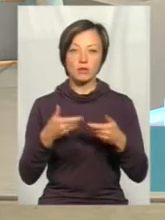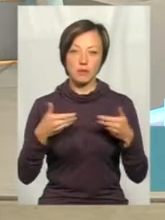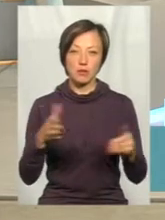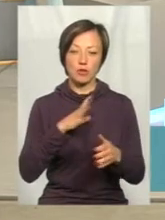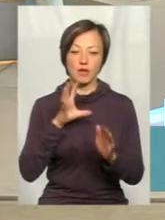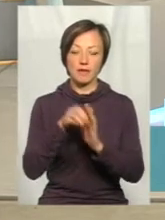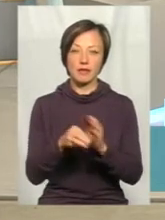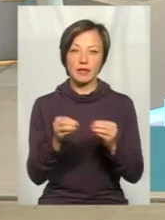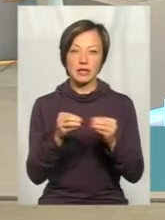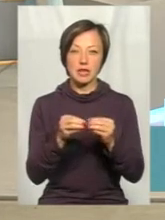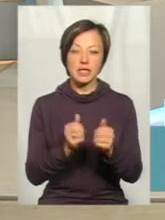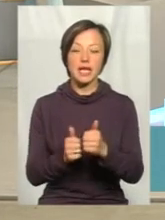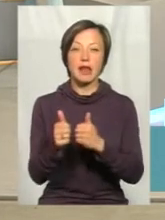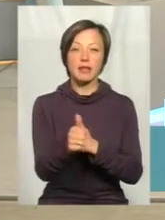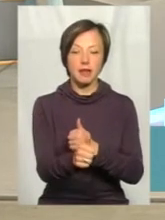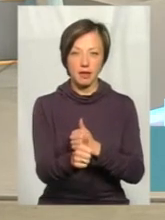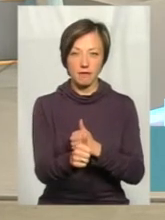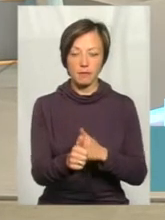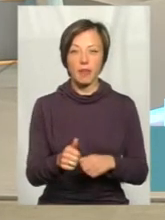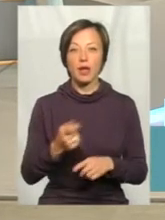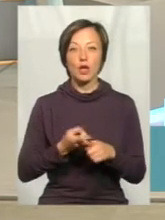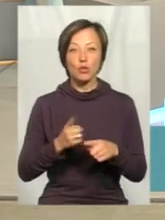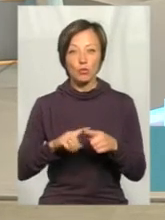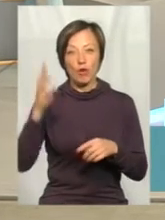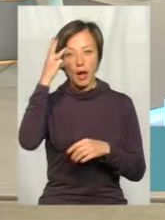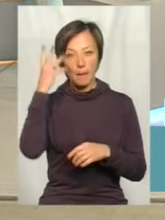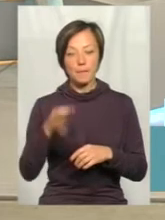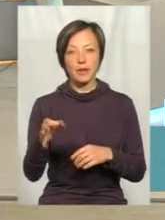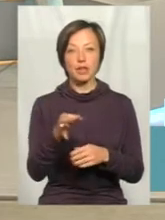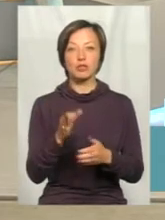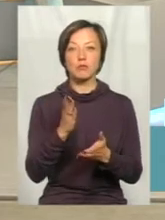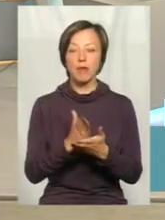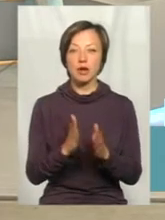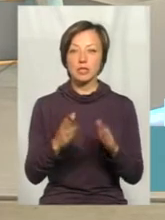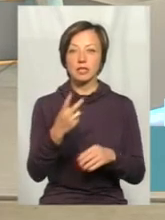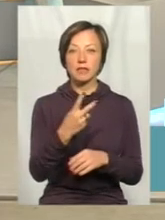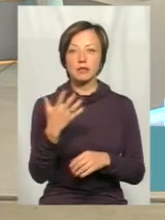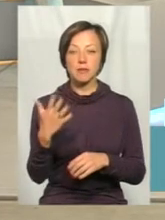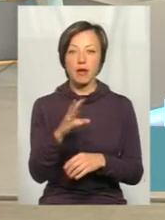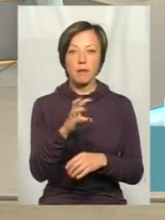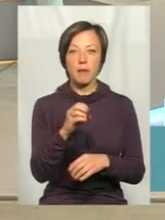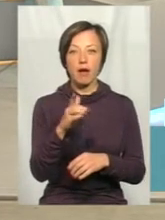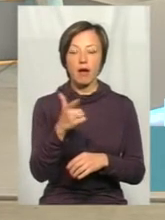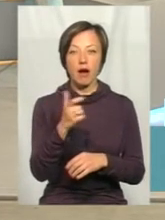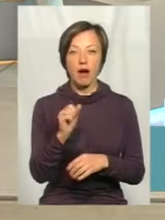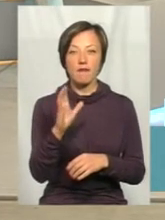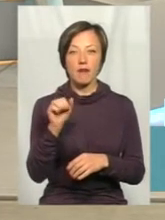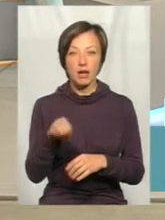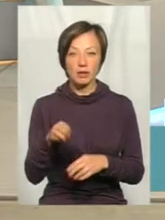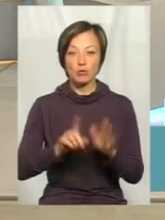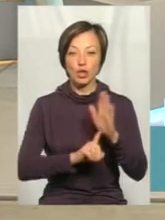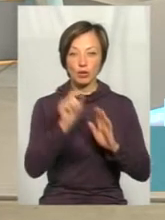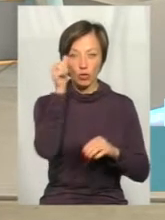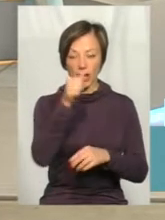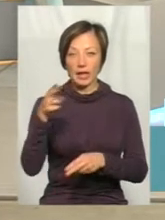там в десятці лідерів. Тому Хмельниччина, маючи всього лише 25 МВт на початку року, ми на кінець року